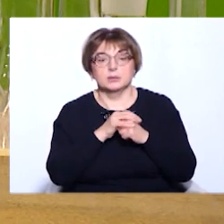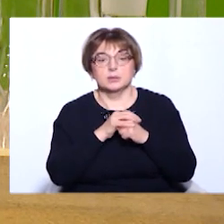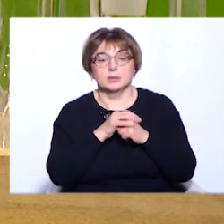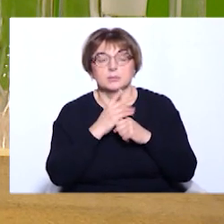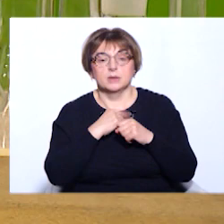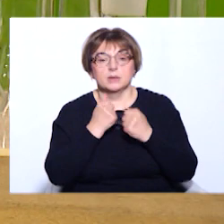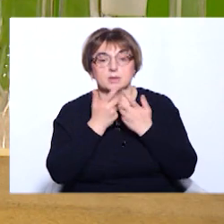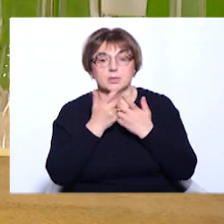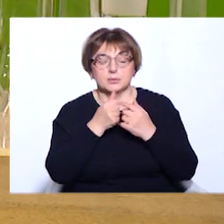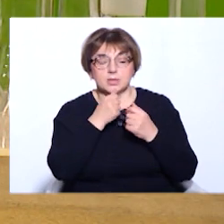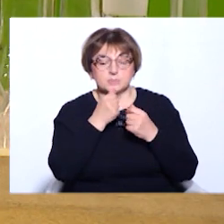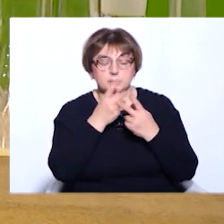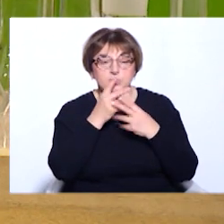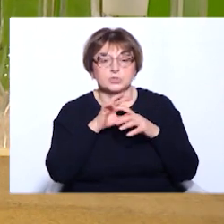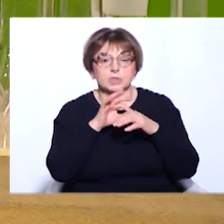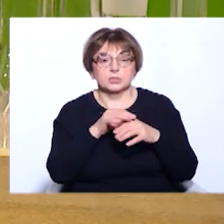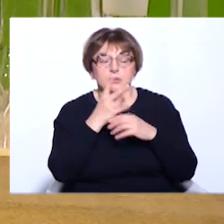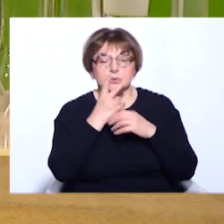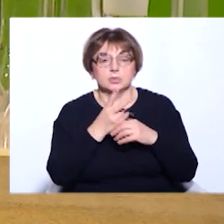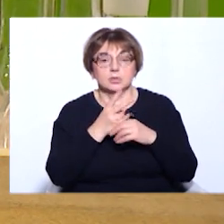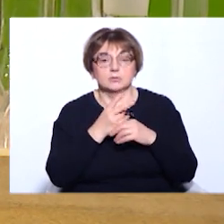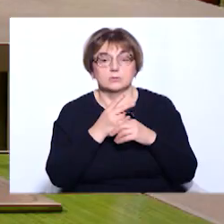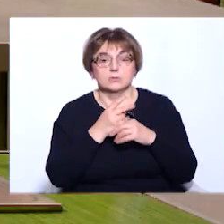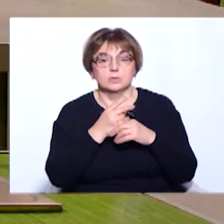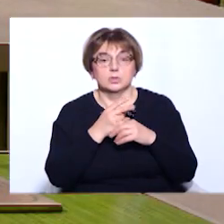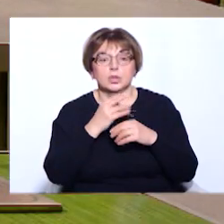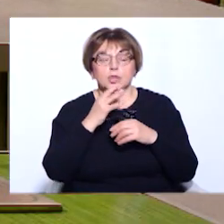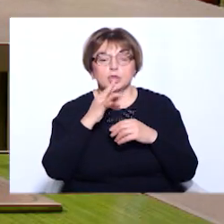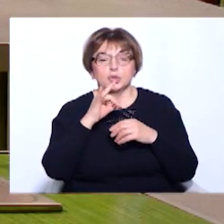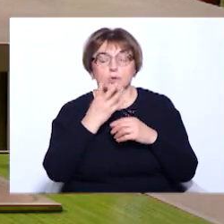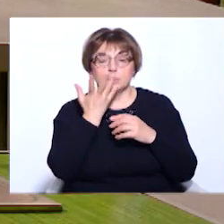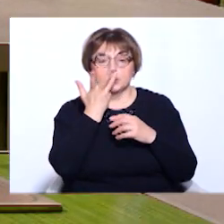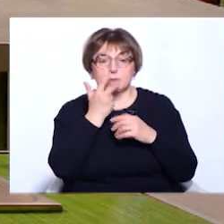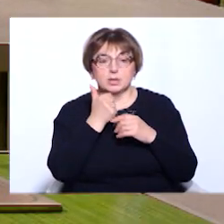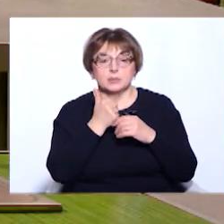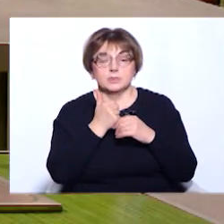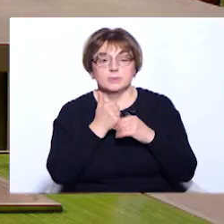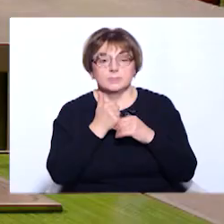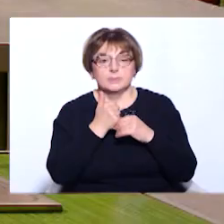მე მინდა რამდენიმე ექსპერიმენტი გაჩვენოთ, ანუ იონების შეფერილობაზე.